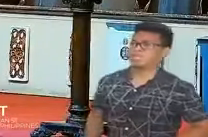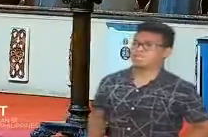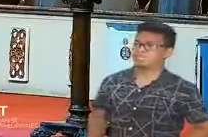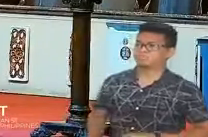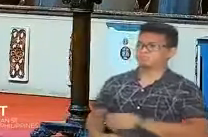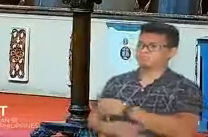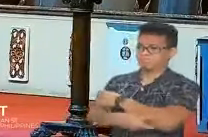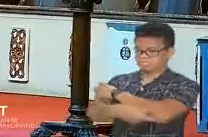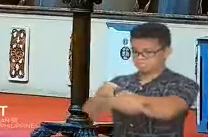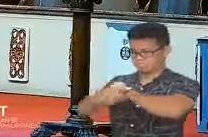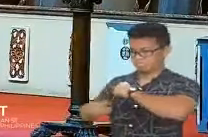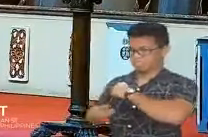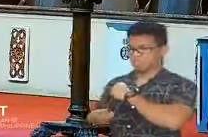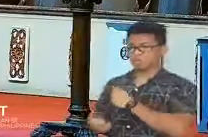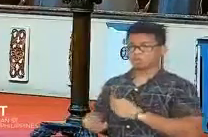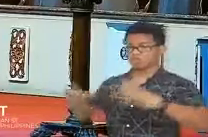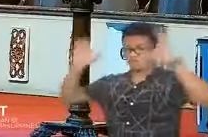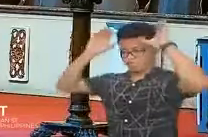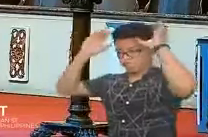akong kuha na good, PC na good.